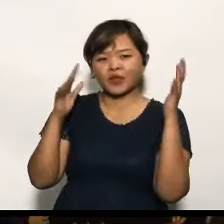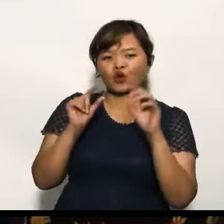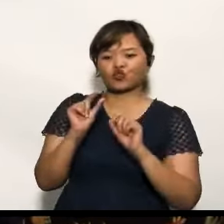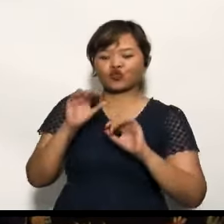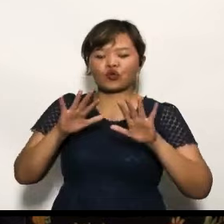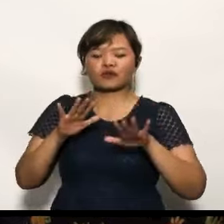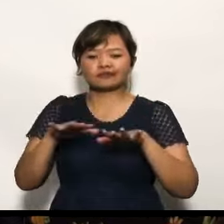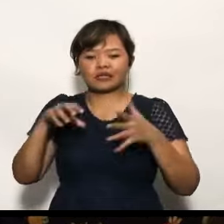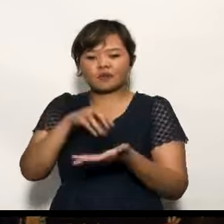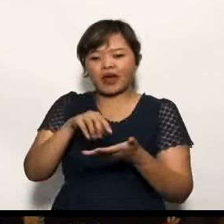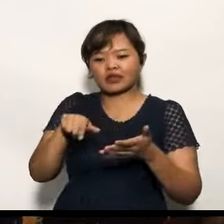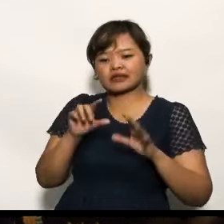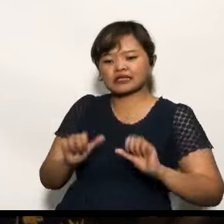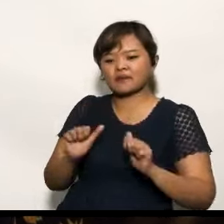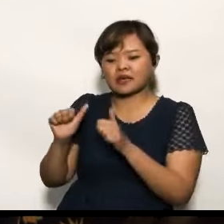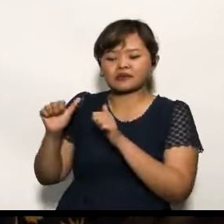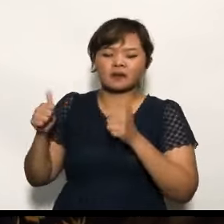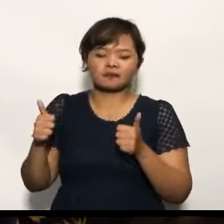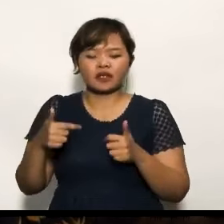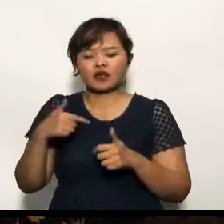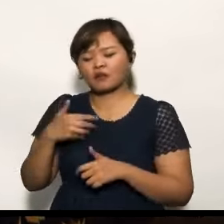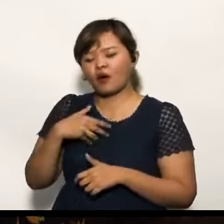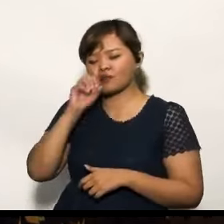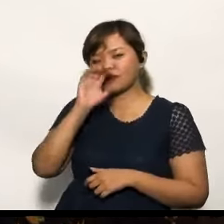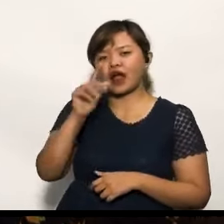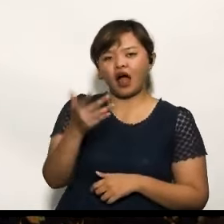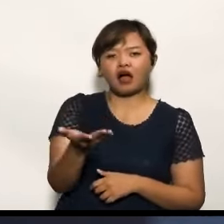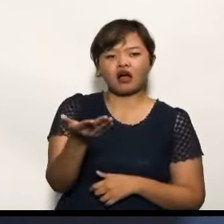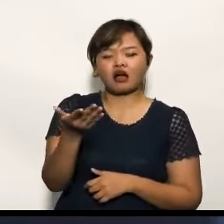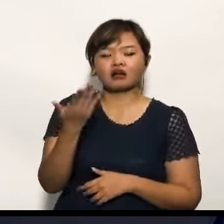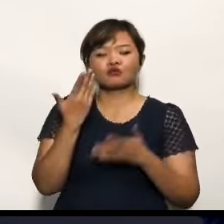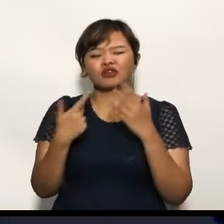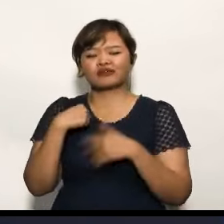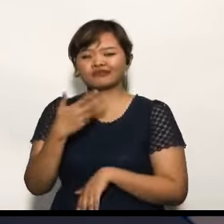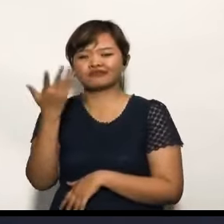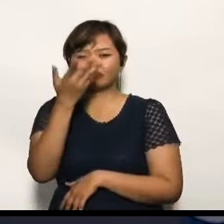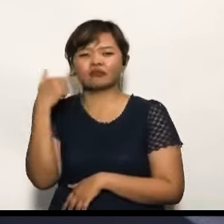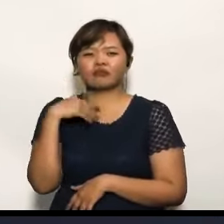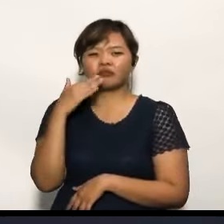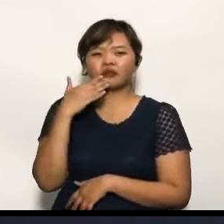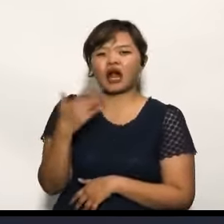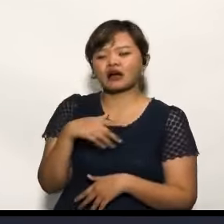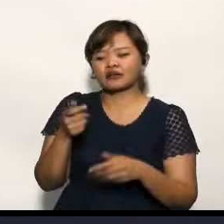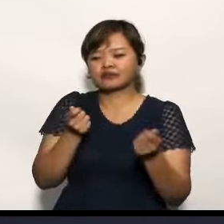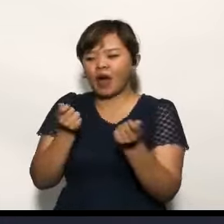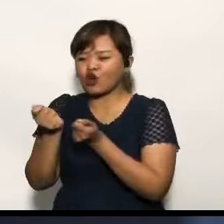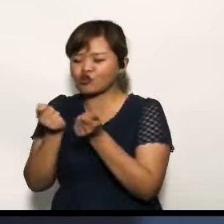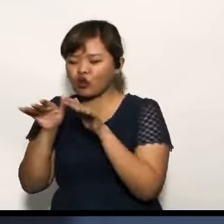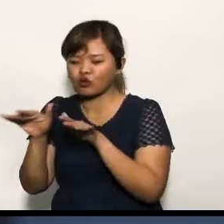untuk mempersiapkan tempat ini. I want to tell you, mungkin saudara pikir saudara cuma setting-setting